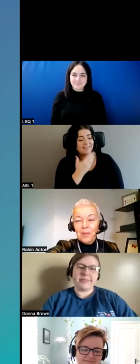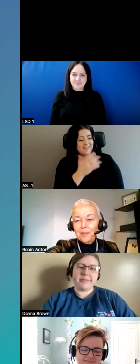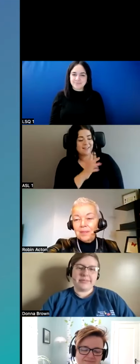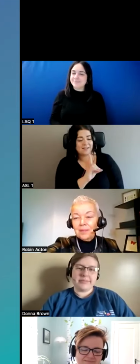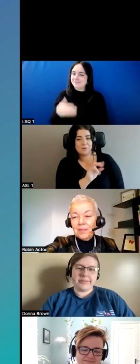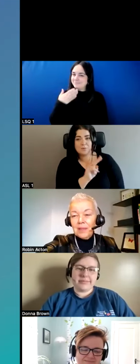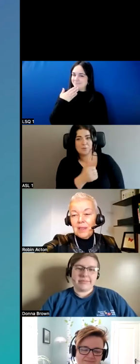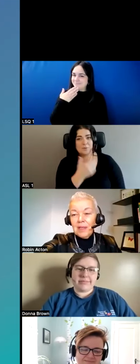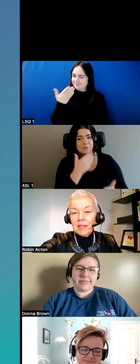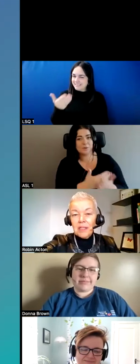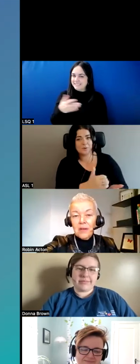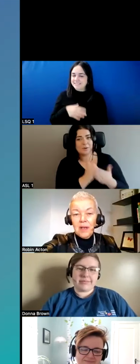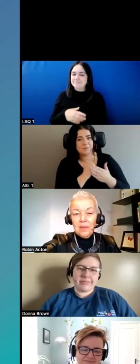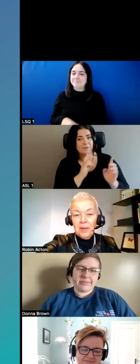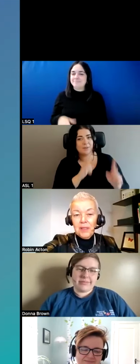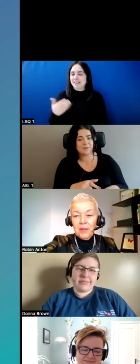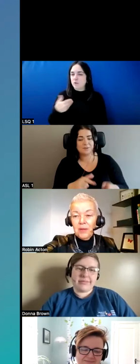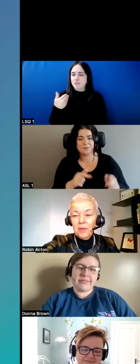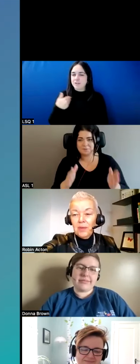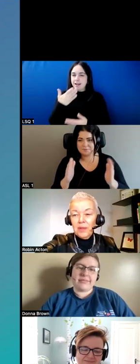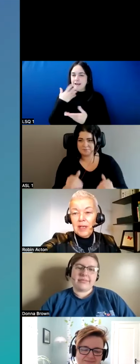Merci, Donna. C'était très utile.